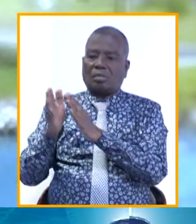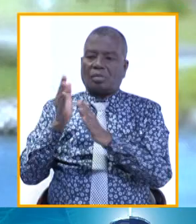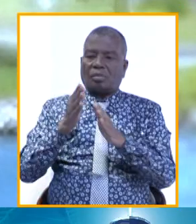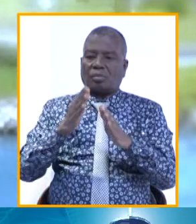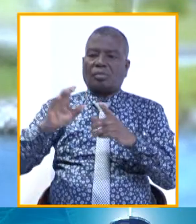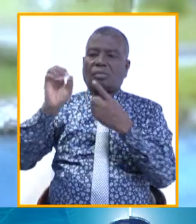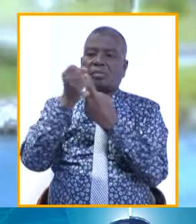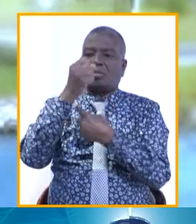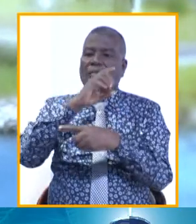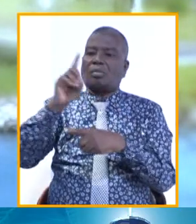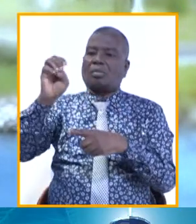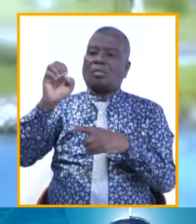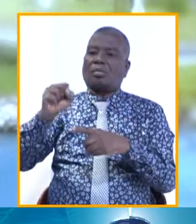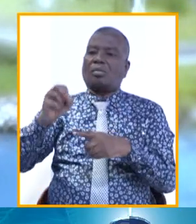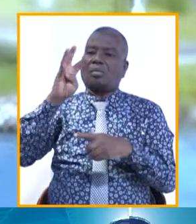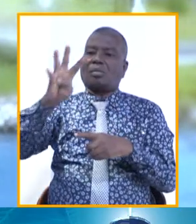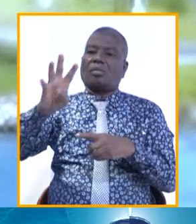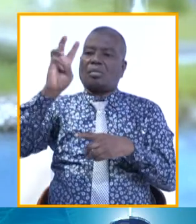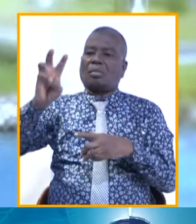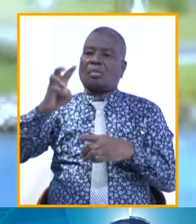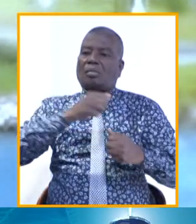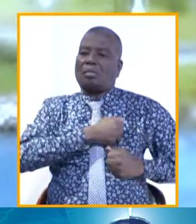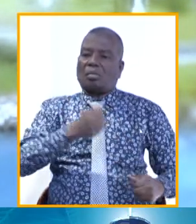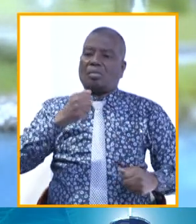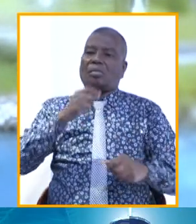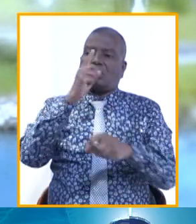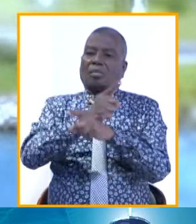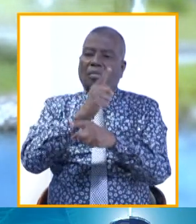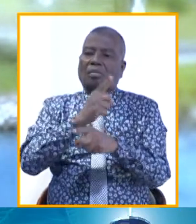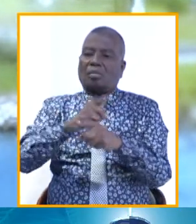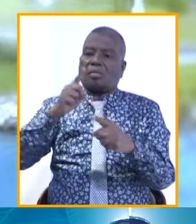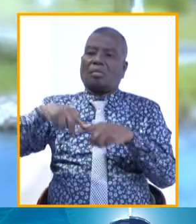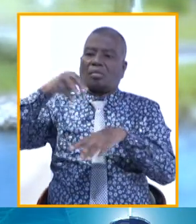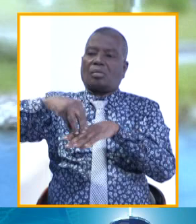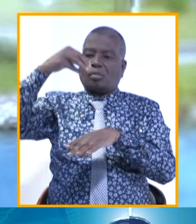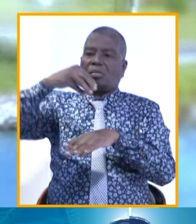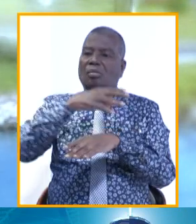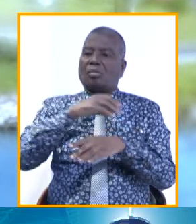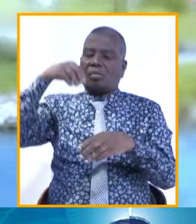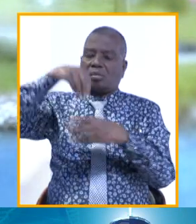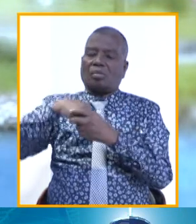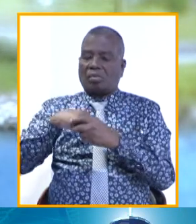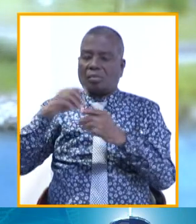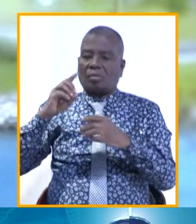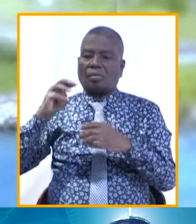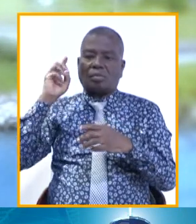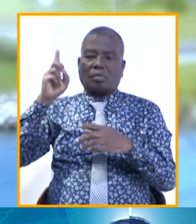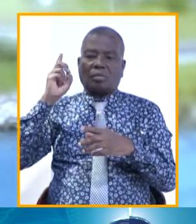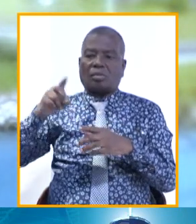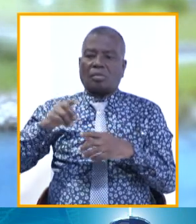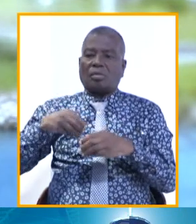des 46 soldats ivoiriens interpellés récemment à Bamako au Mali. Dans une interview accordée hier à des